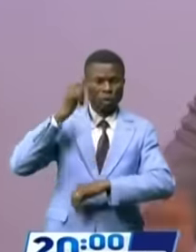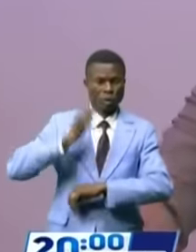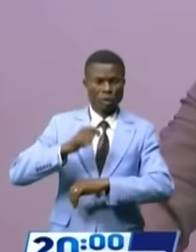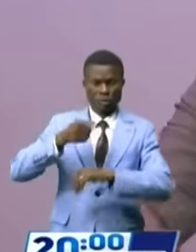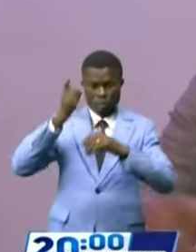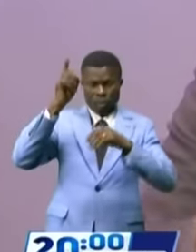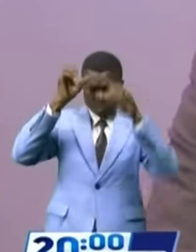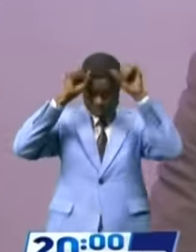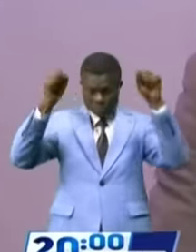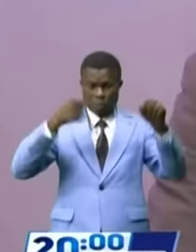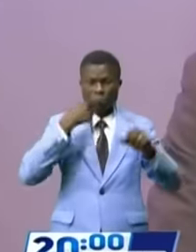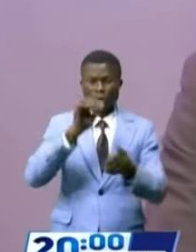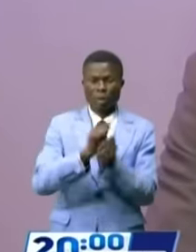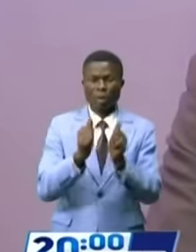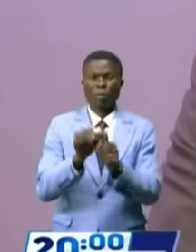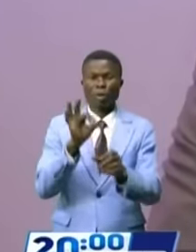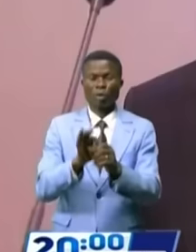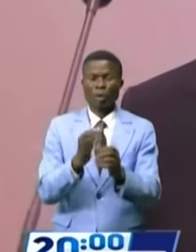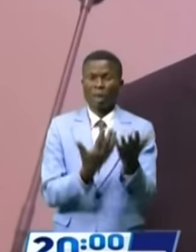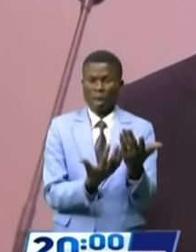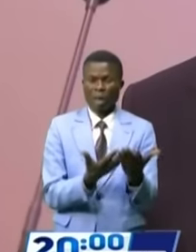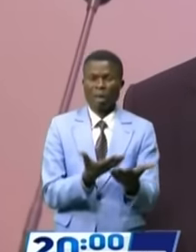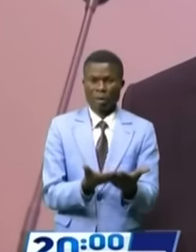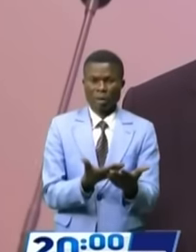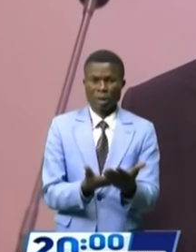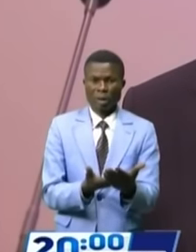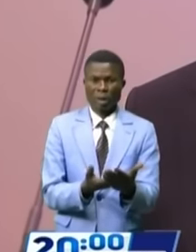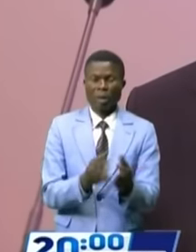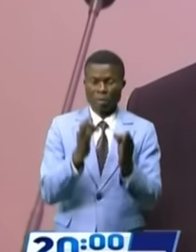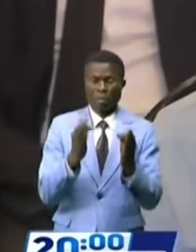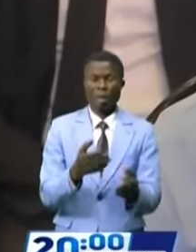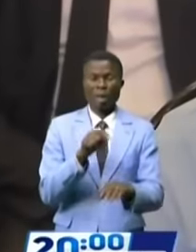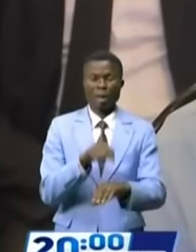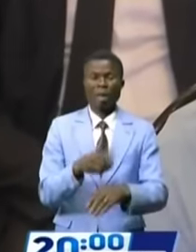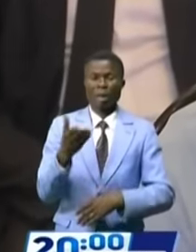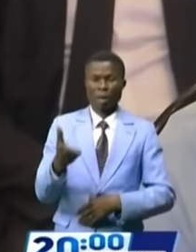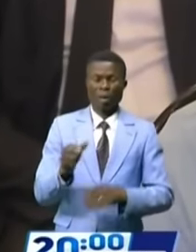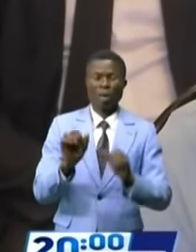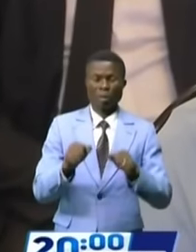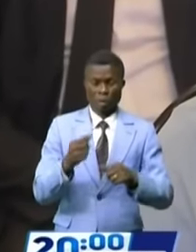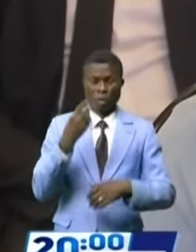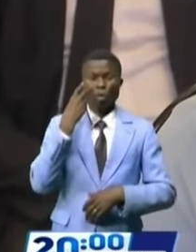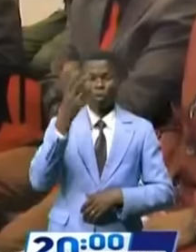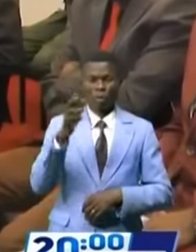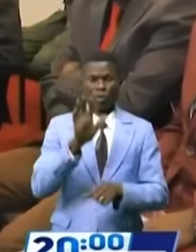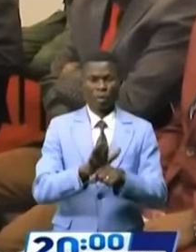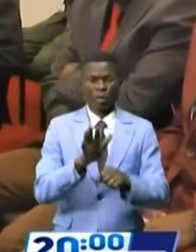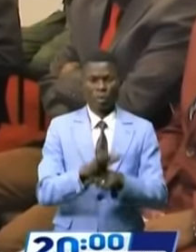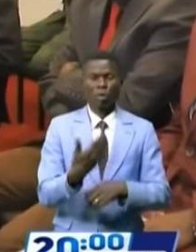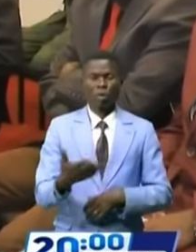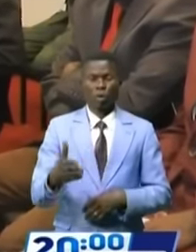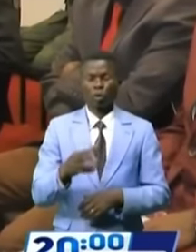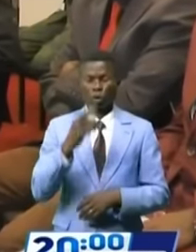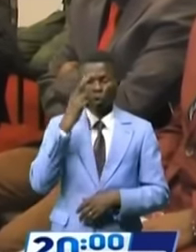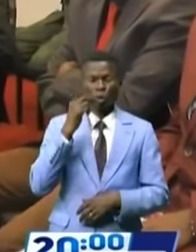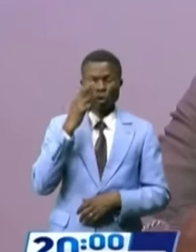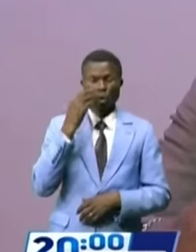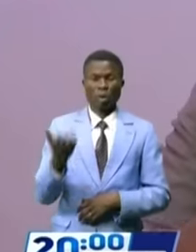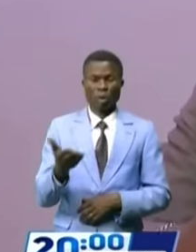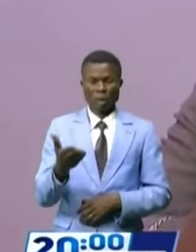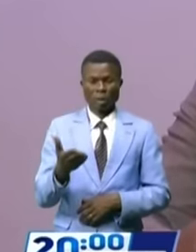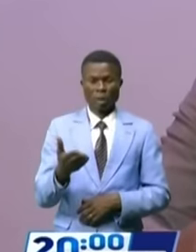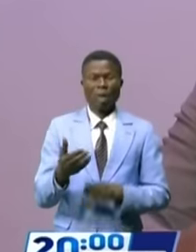président parlait des élections qui arrivent. Mais c'est en ce moment-là qu'on peut vivre beaucoup de clientélisme. Comment ces